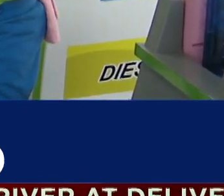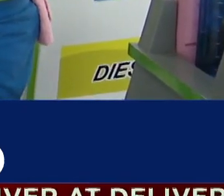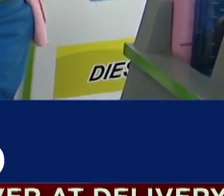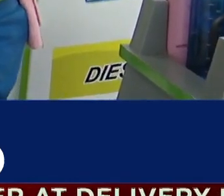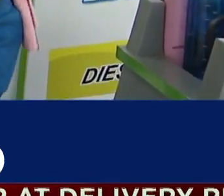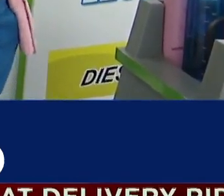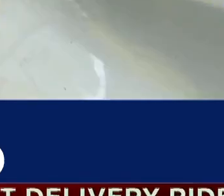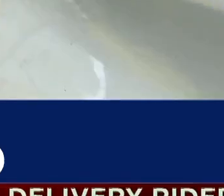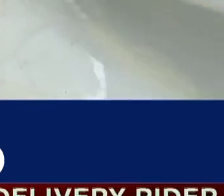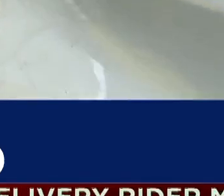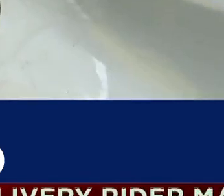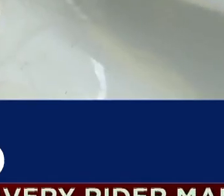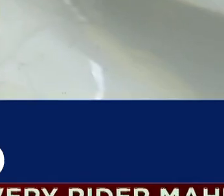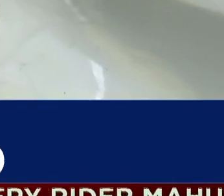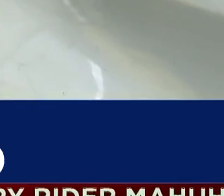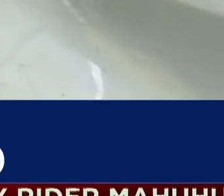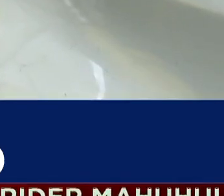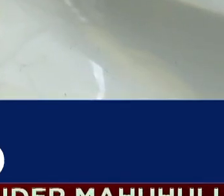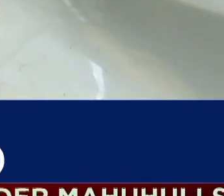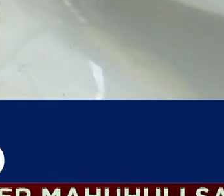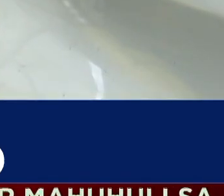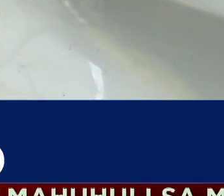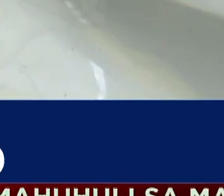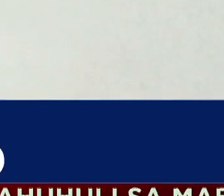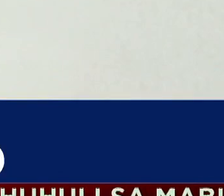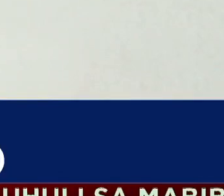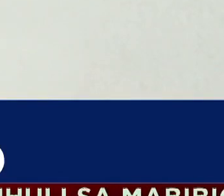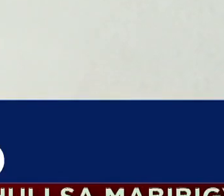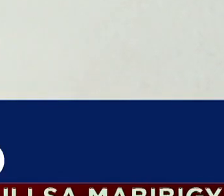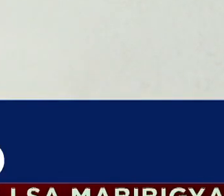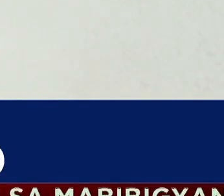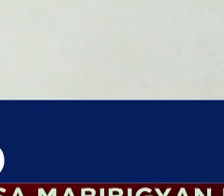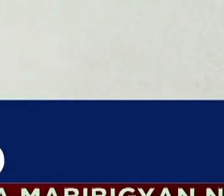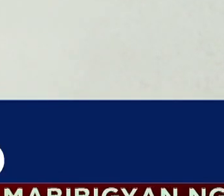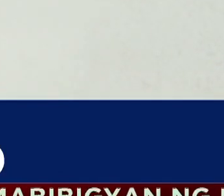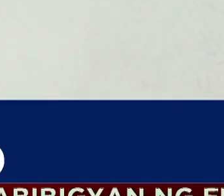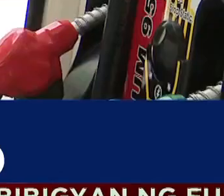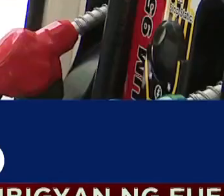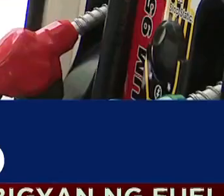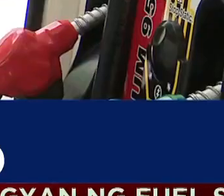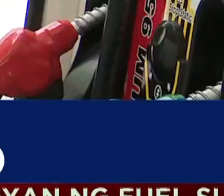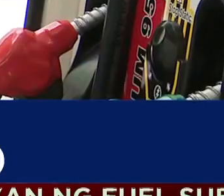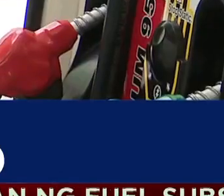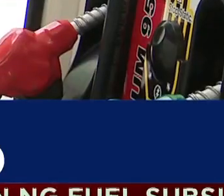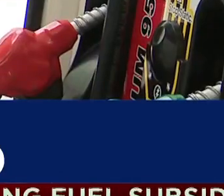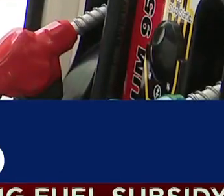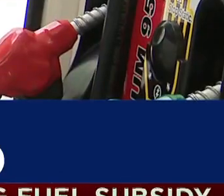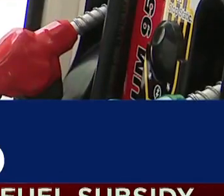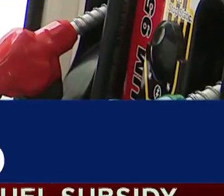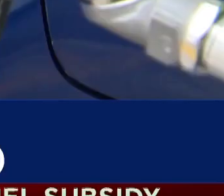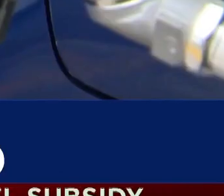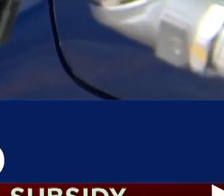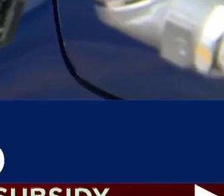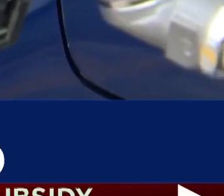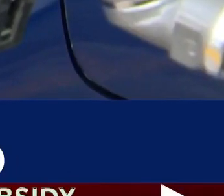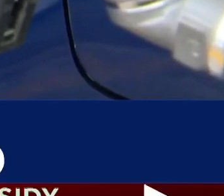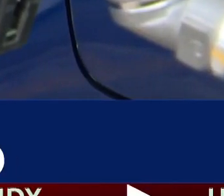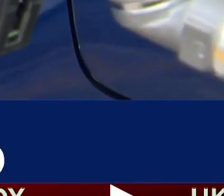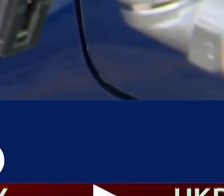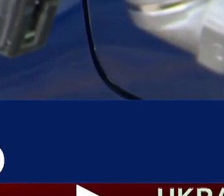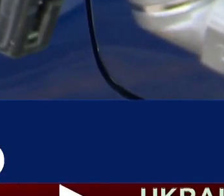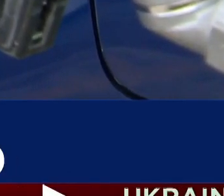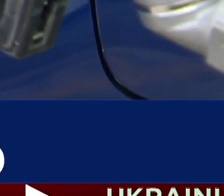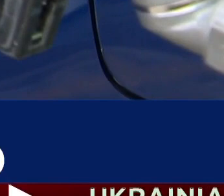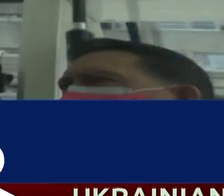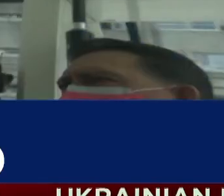rin ang ilang motorista na naghahanap ng mas murang petrolyo kasunod ng big time increase na 13 pesos sa diesel at 7 pesos